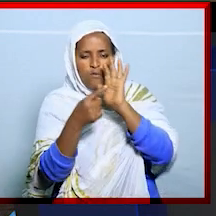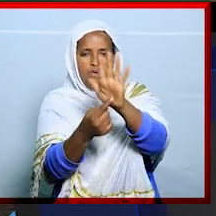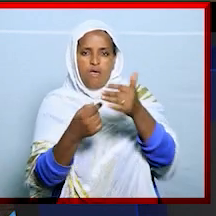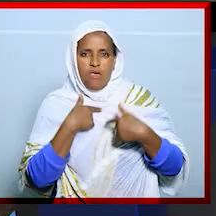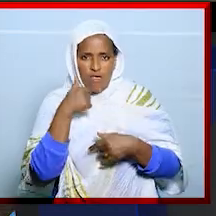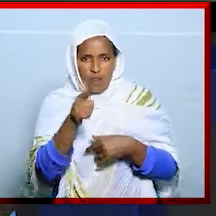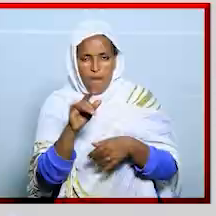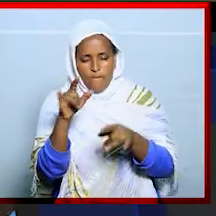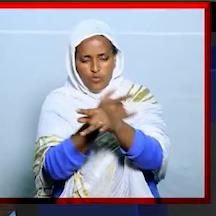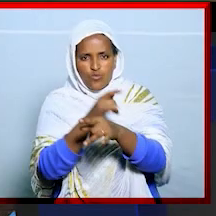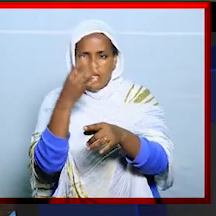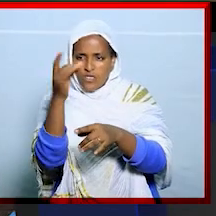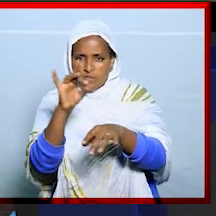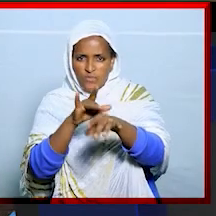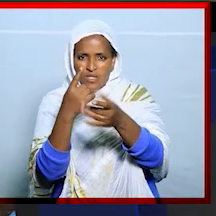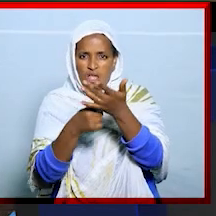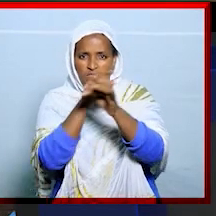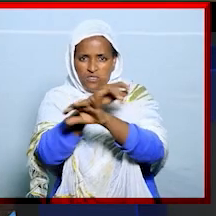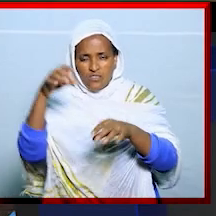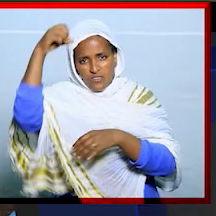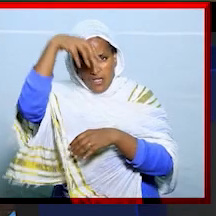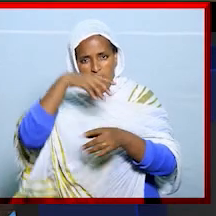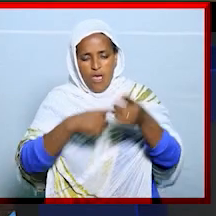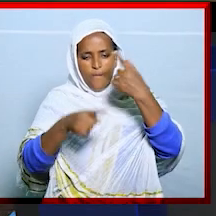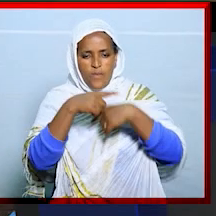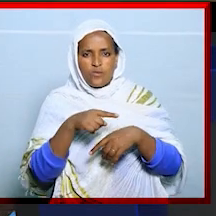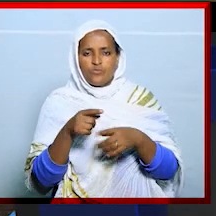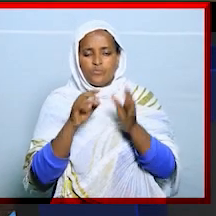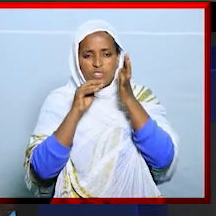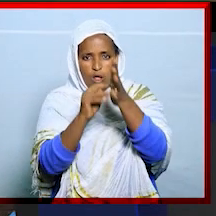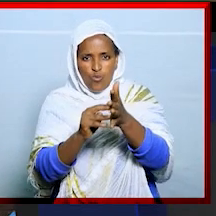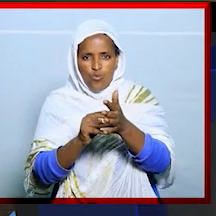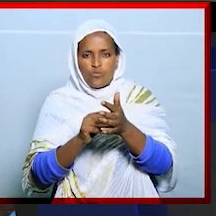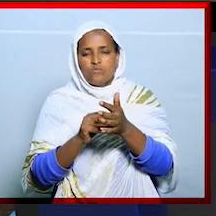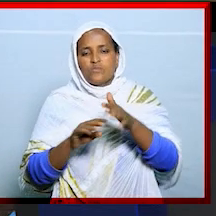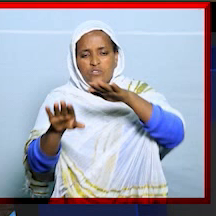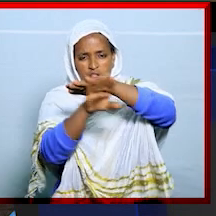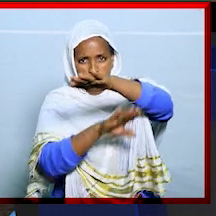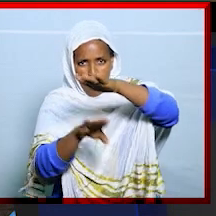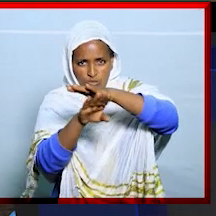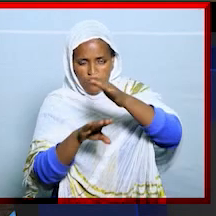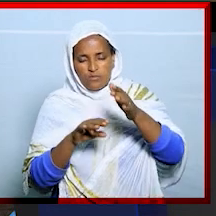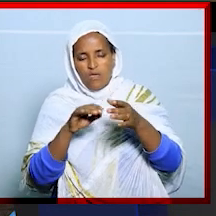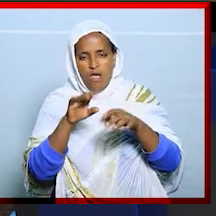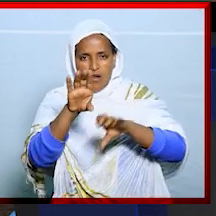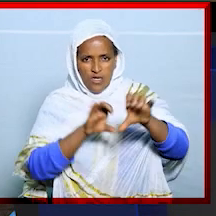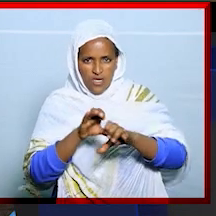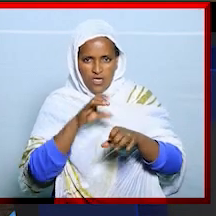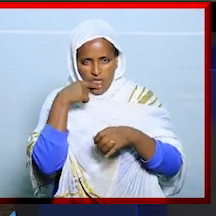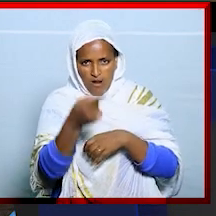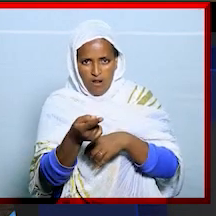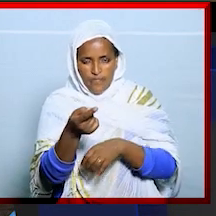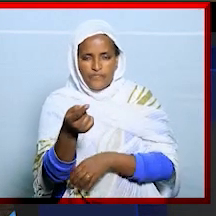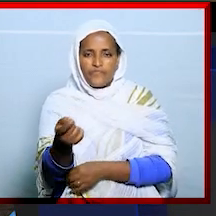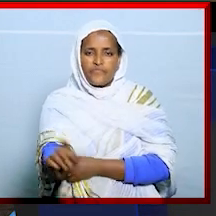ቢሆን ታመለክታለች ይችላል። መዝሙር 18 ላይም ዳዊት ወስተ ፀሐይ ሴመ ጽላሎቶ፣ ምሳሌውን ጥላውን በፀሐይ ውስጥ አደረገ ይላል። እና ፀሐይ